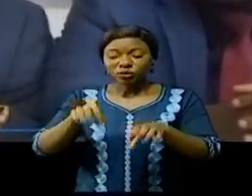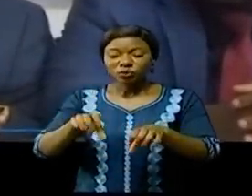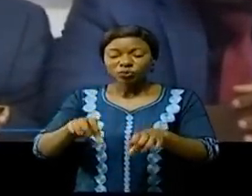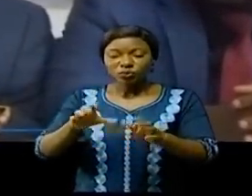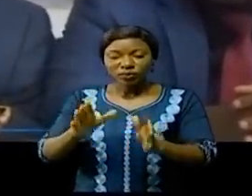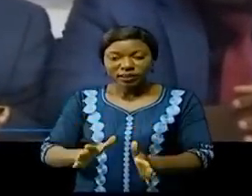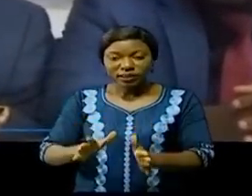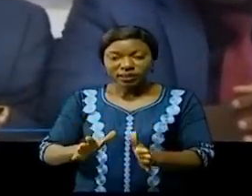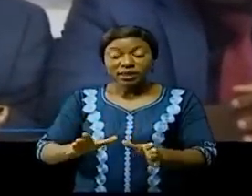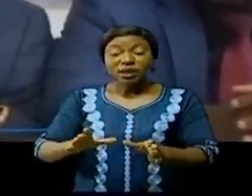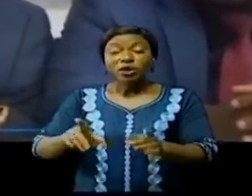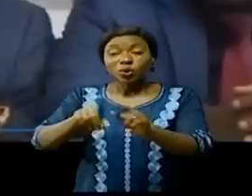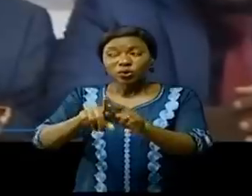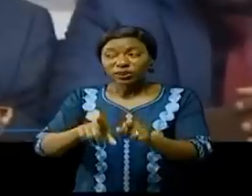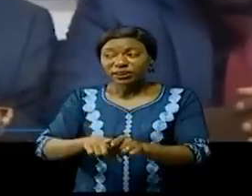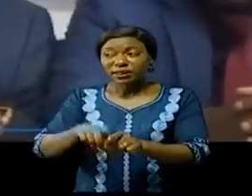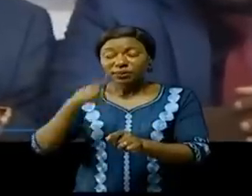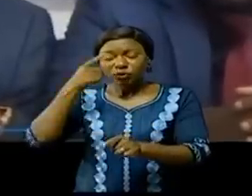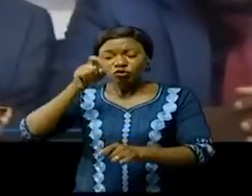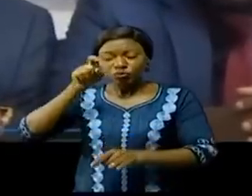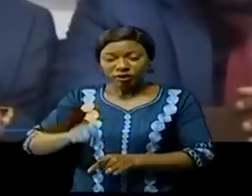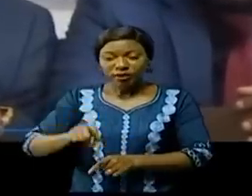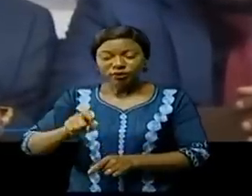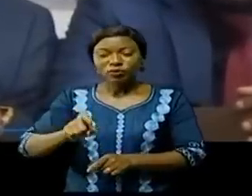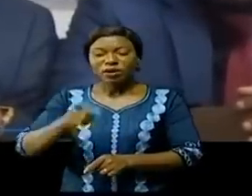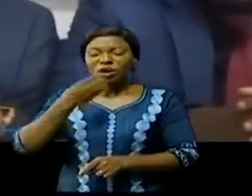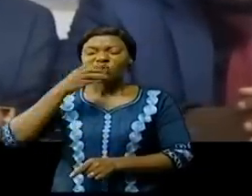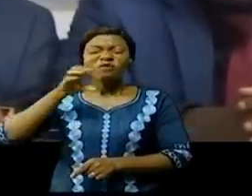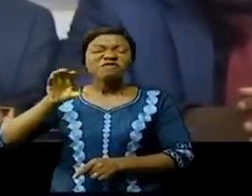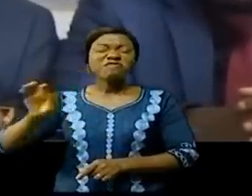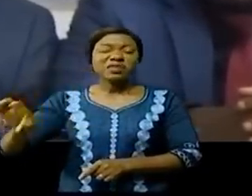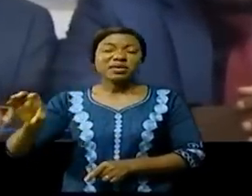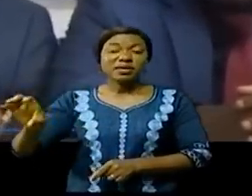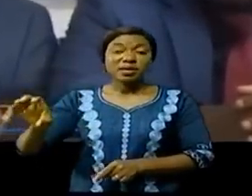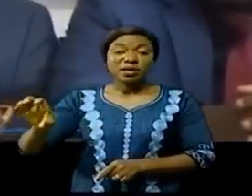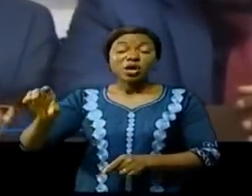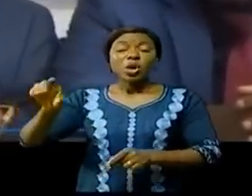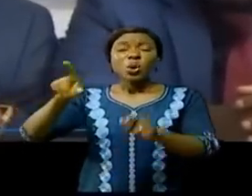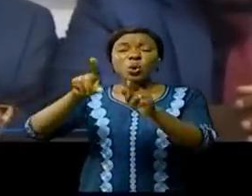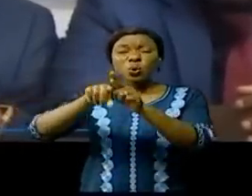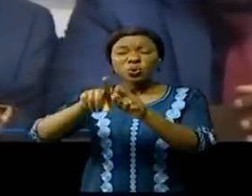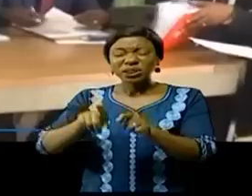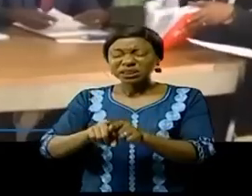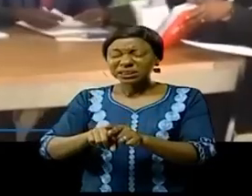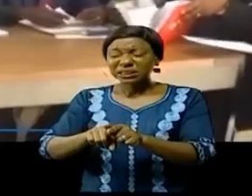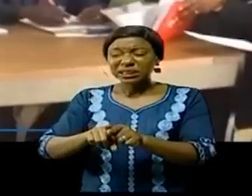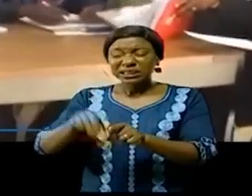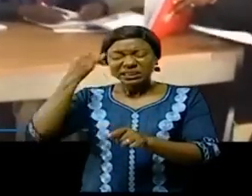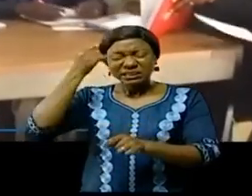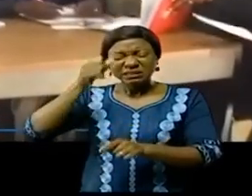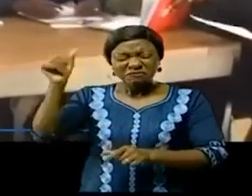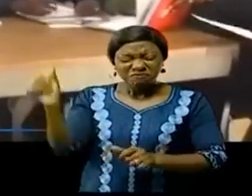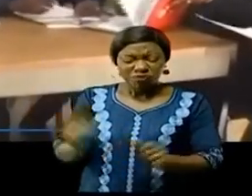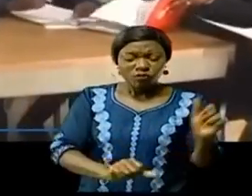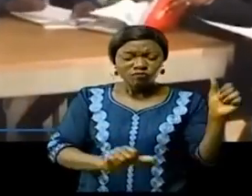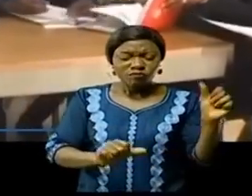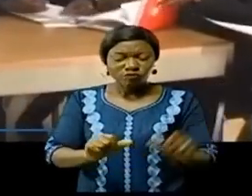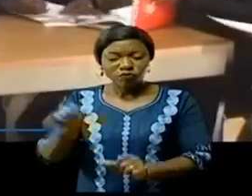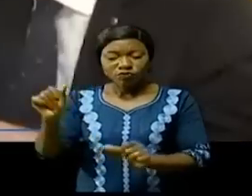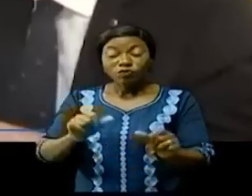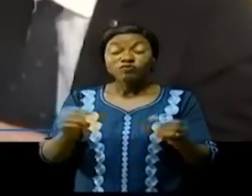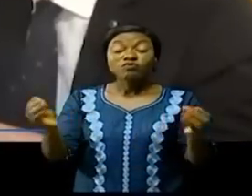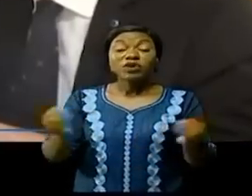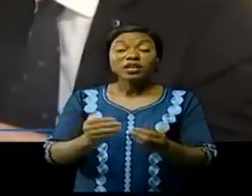tout journaliste de manier l'injure et des imputations dommageables. Ces décisions de l'UNPC,